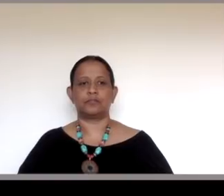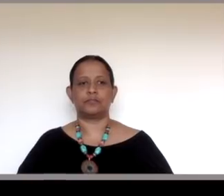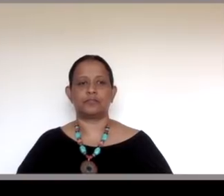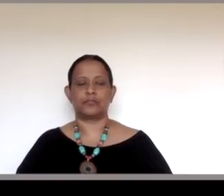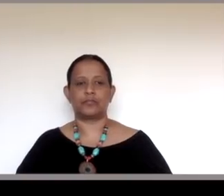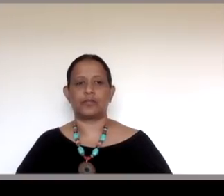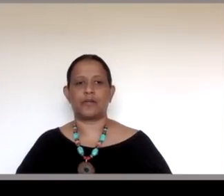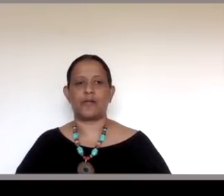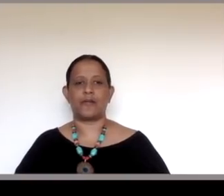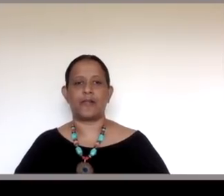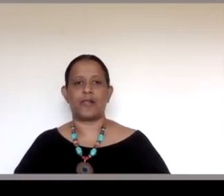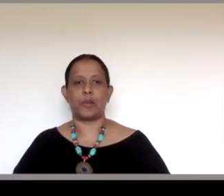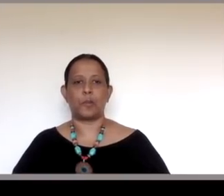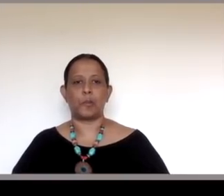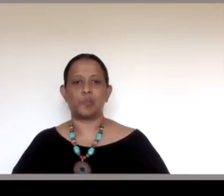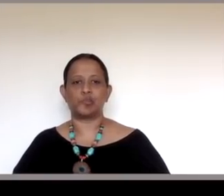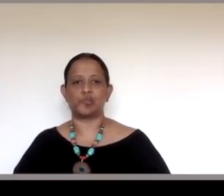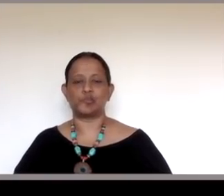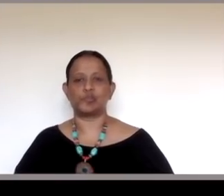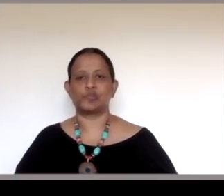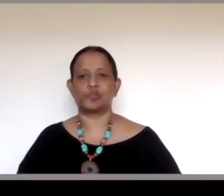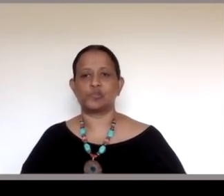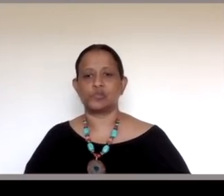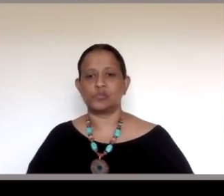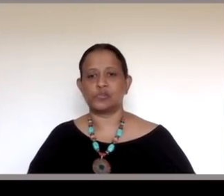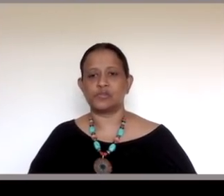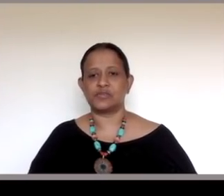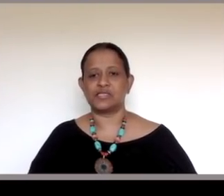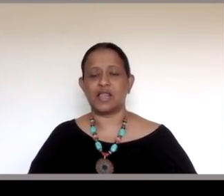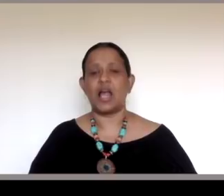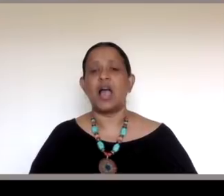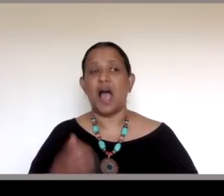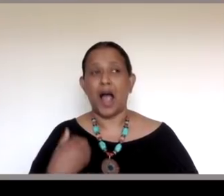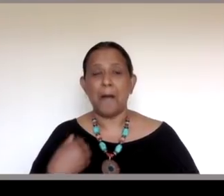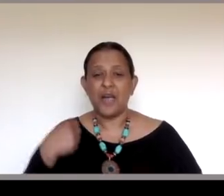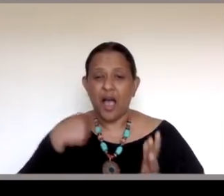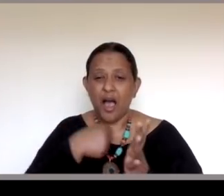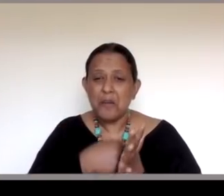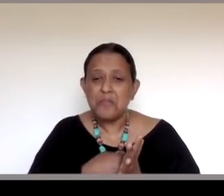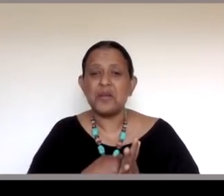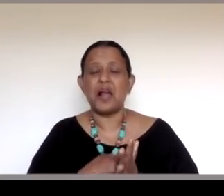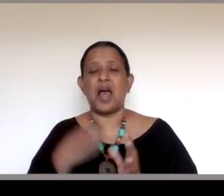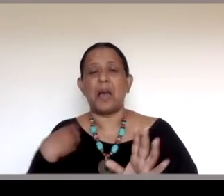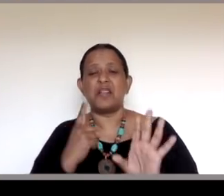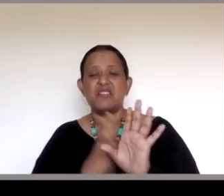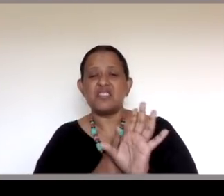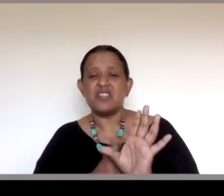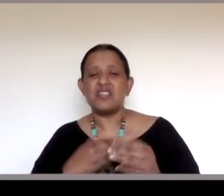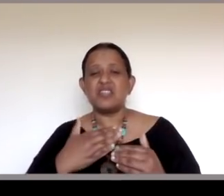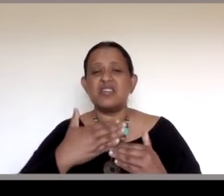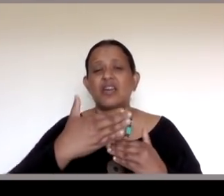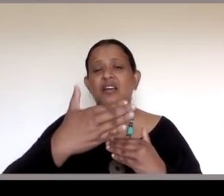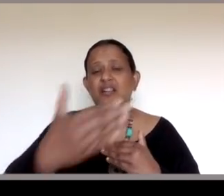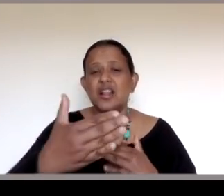எனக்கு தீர்வு இருக்க வேண்டிய அவசியம் இல்லை. மேக ஆகாண. இதற்கு செவி கொடுங்கள். மம லோகே ஹம பிரச்சனையகடம பிழுதுரு தெண்டோனே. இந்த உலகத்துல